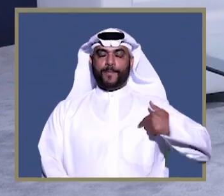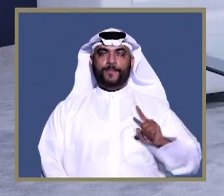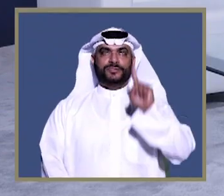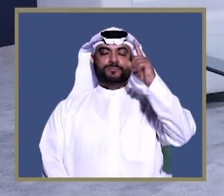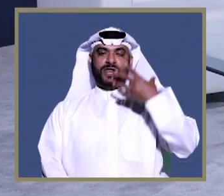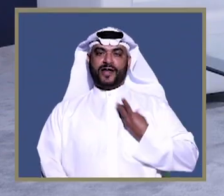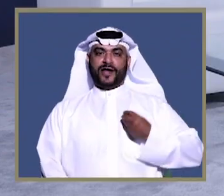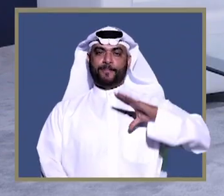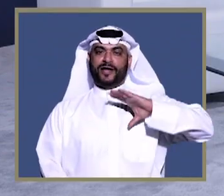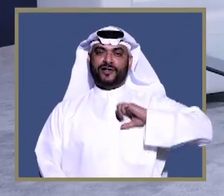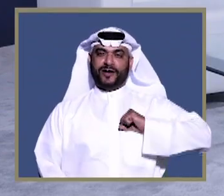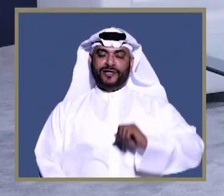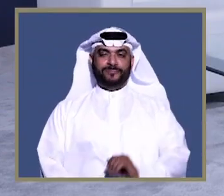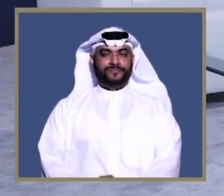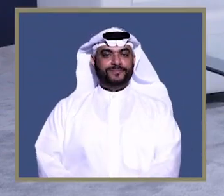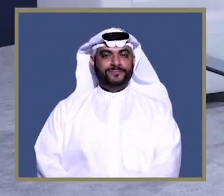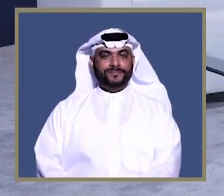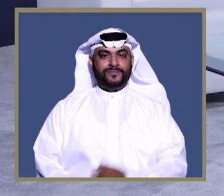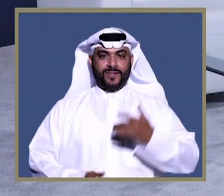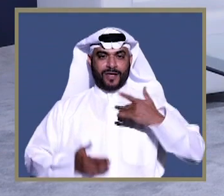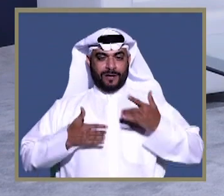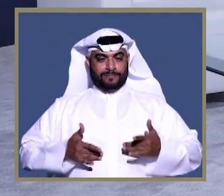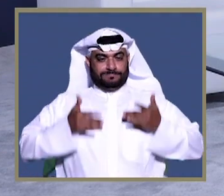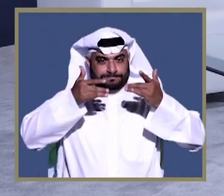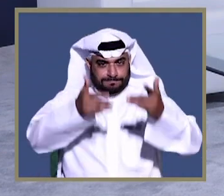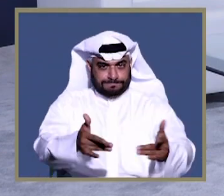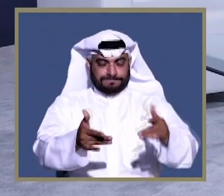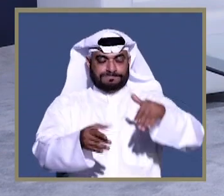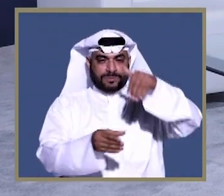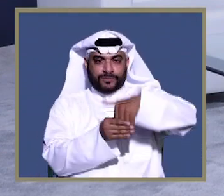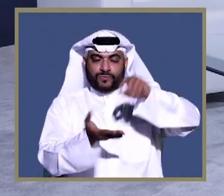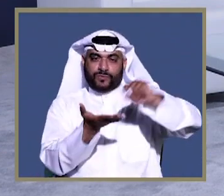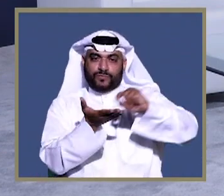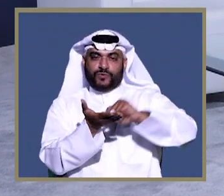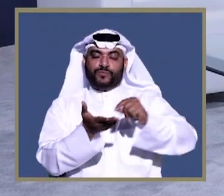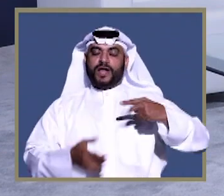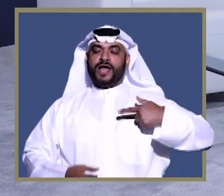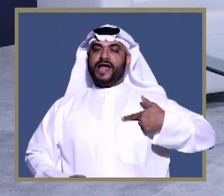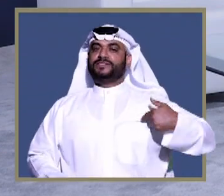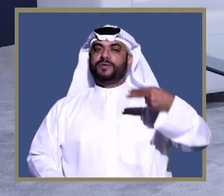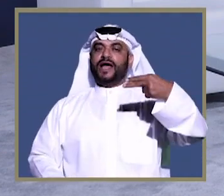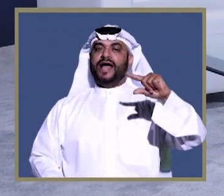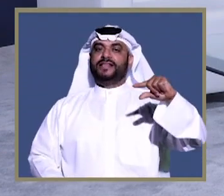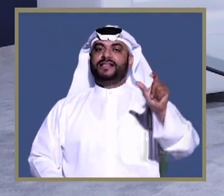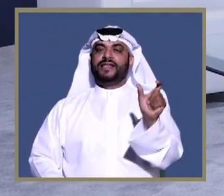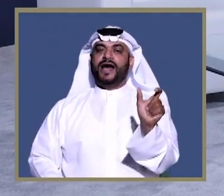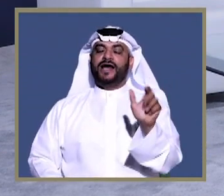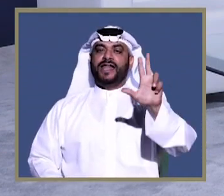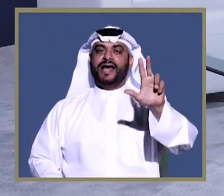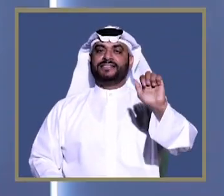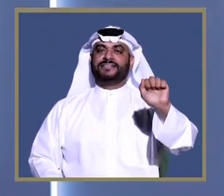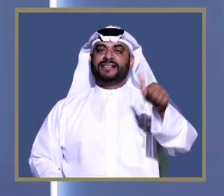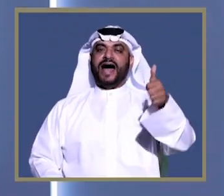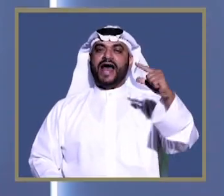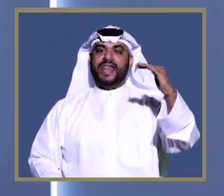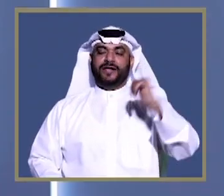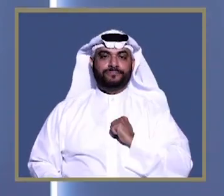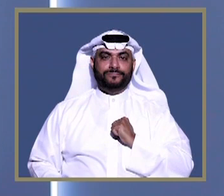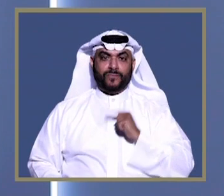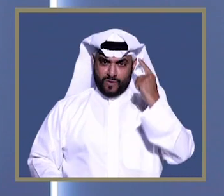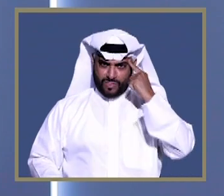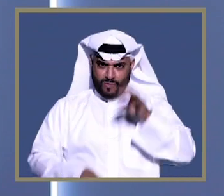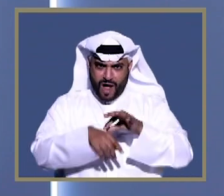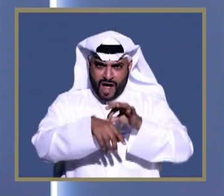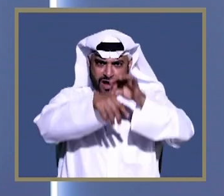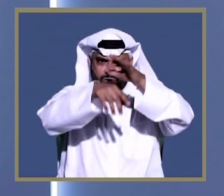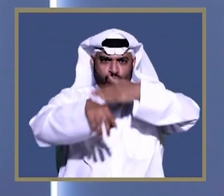بسم الله الرحمن الرحيم. المرشح الدائرة الأولى عدنان إبراهيم محمد الصالح. التركيبة